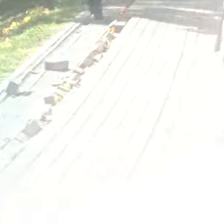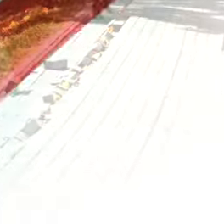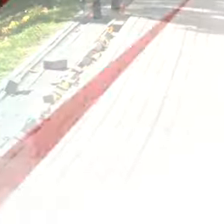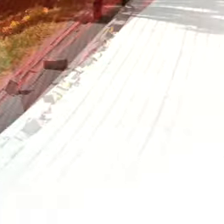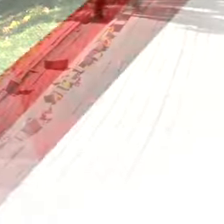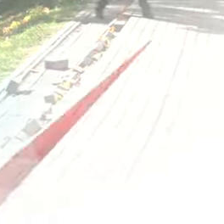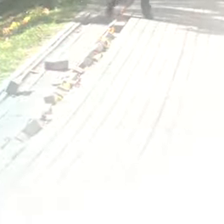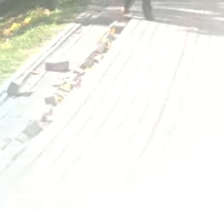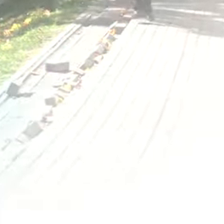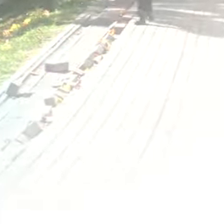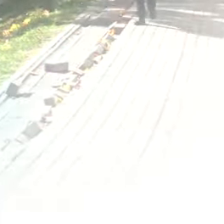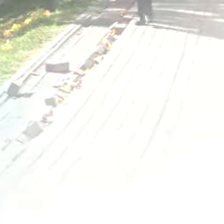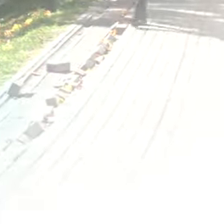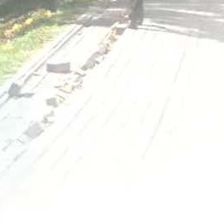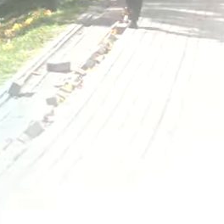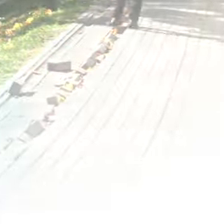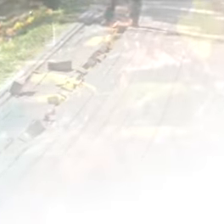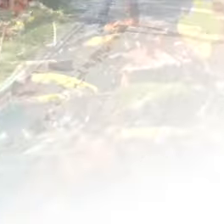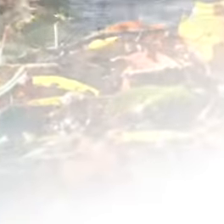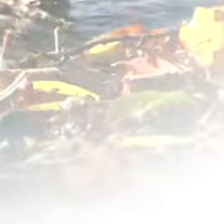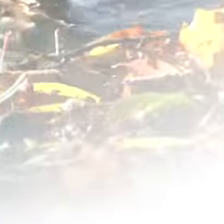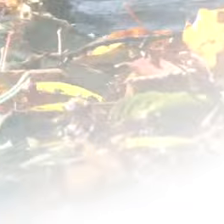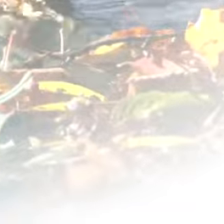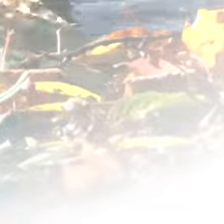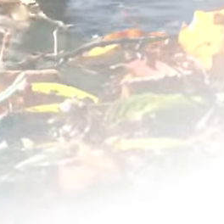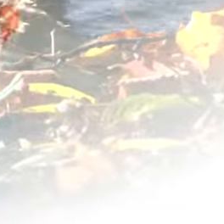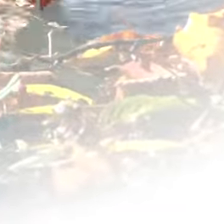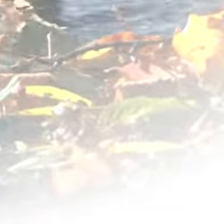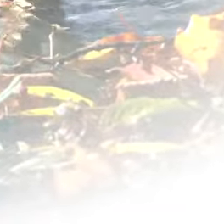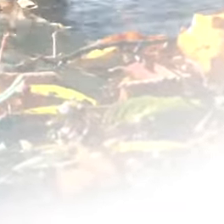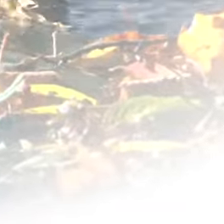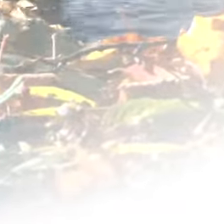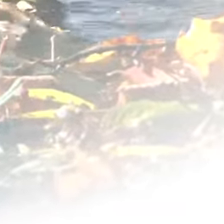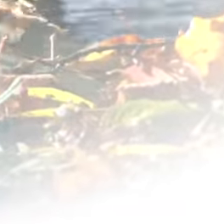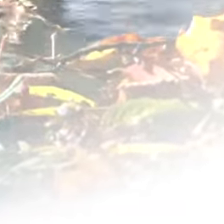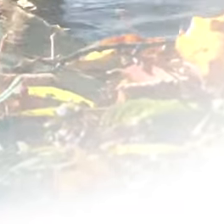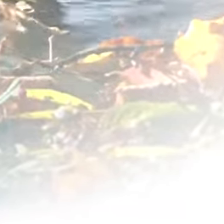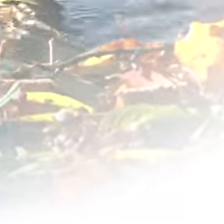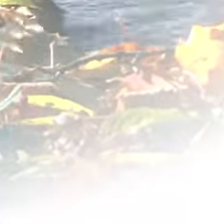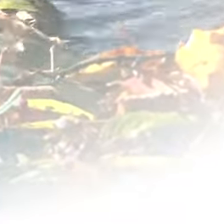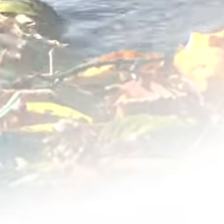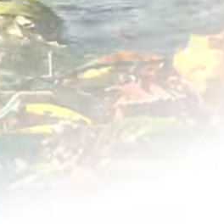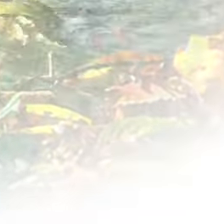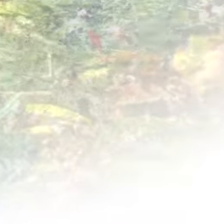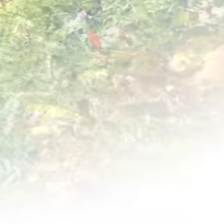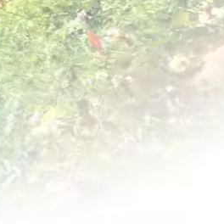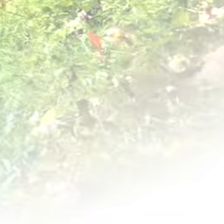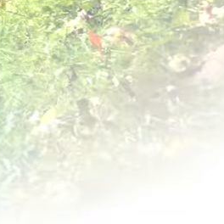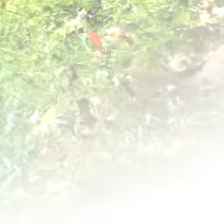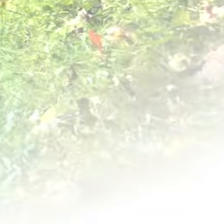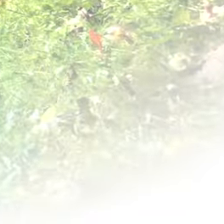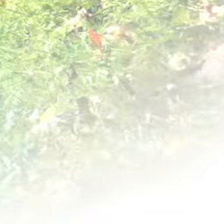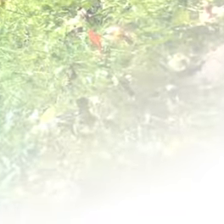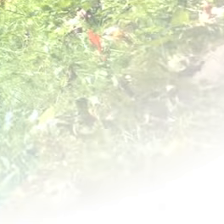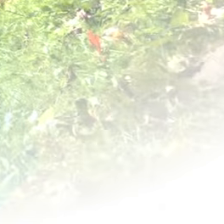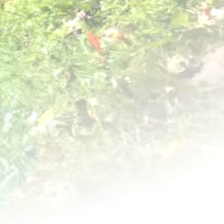У чацвер 14 лістапада па народным календары Кузьма і Дзям'ян. Свята шаўцоў і